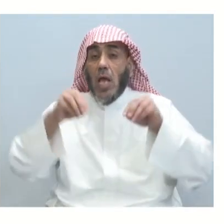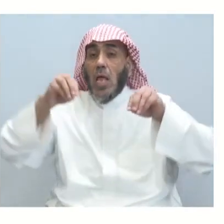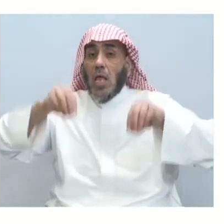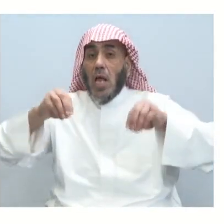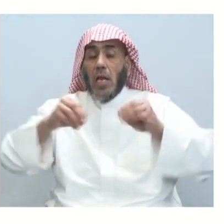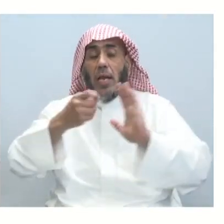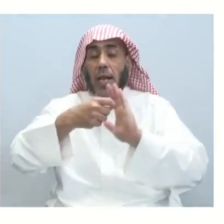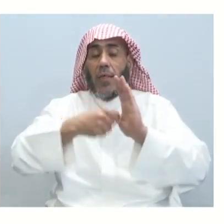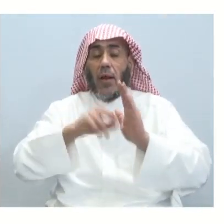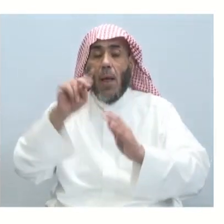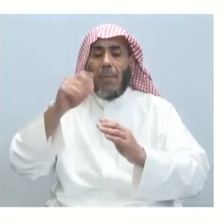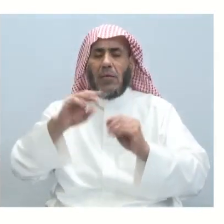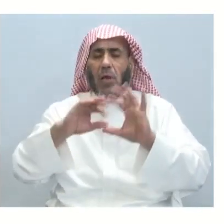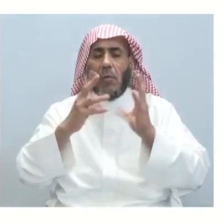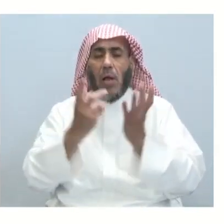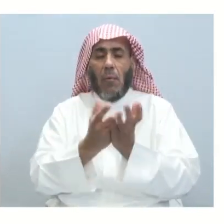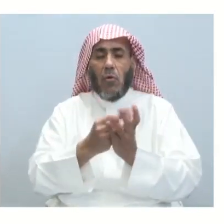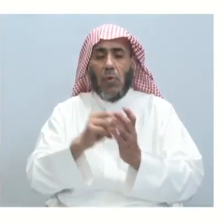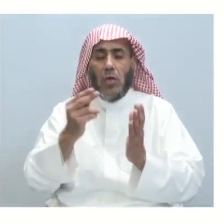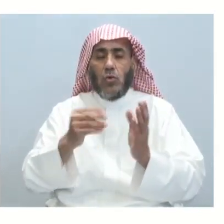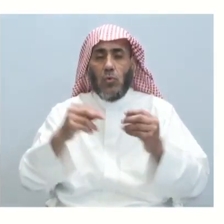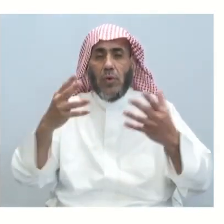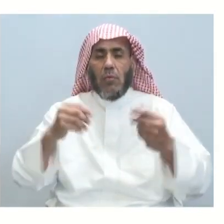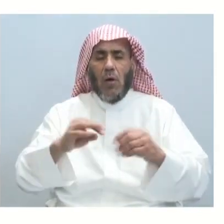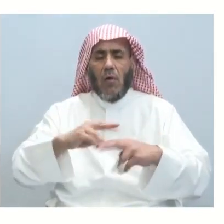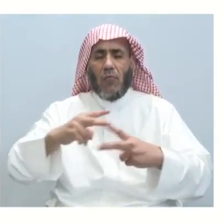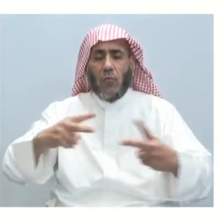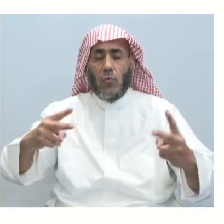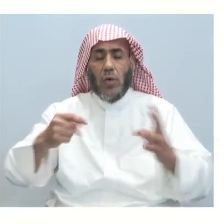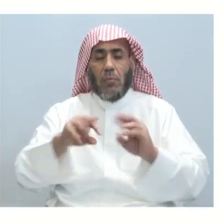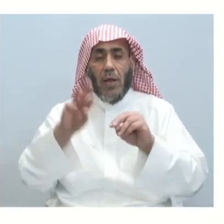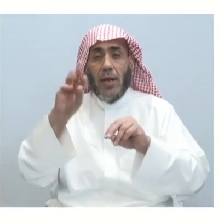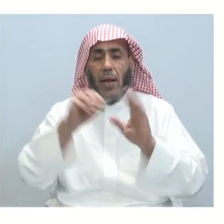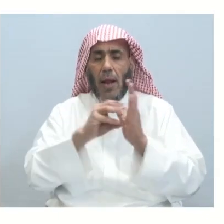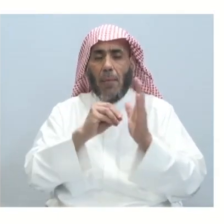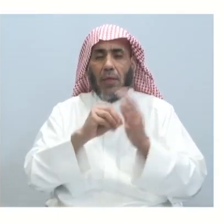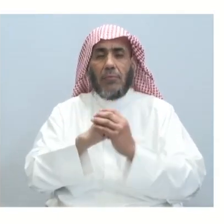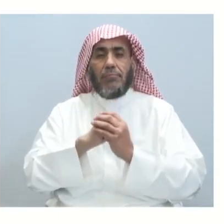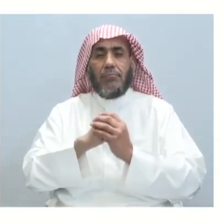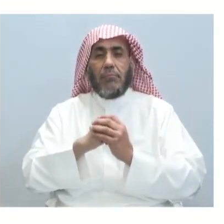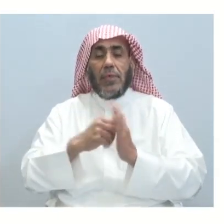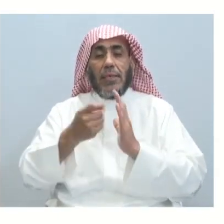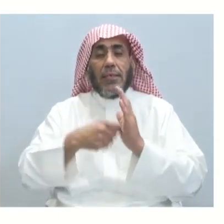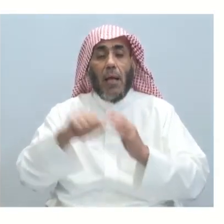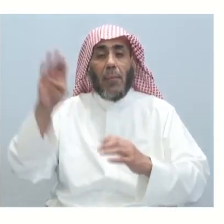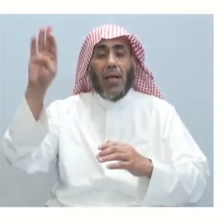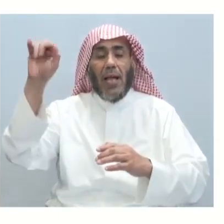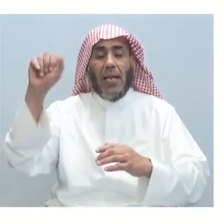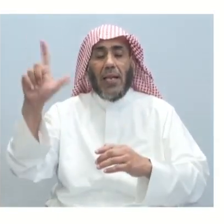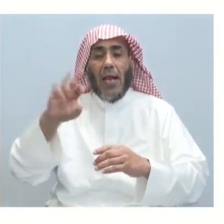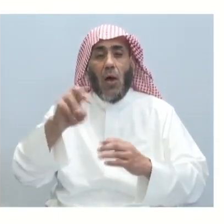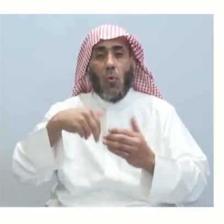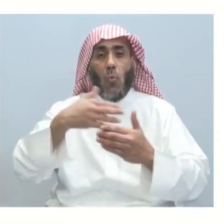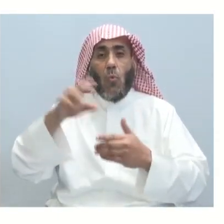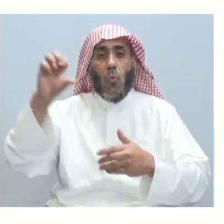عن النثر العباسي ملامح عامه ثم اسلوب النثر وب ذلك فنون النثر ثم سناخذ نماذج منها من كتاب كليله ودمنه